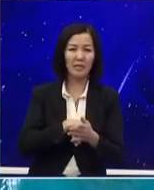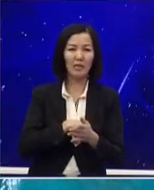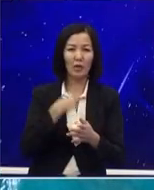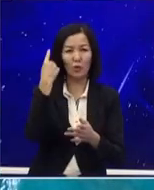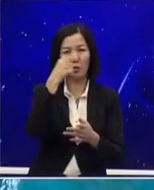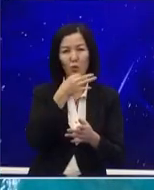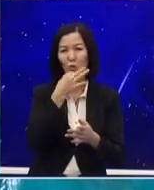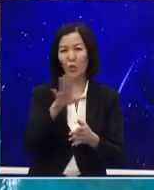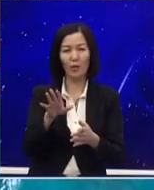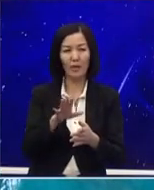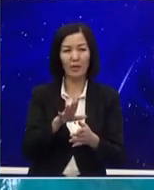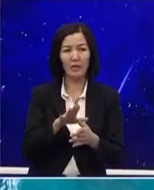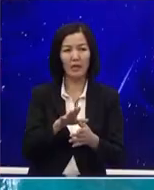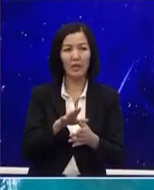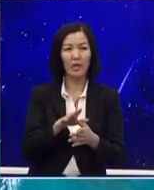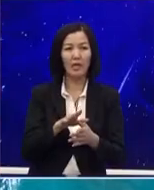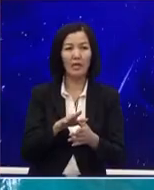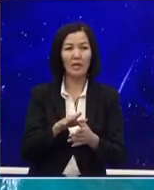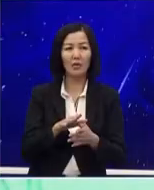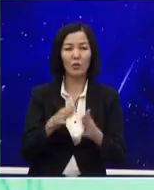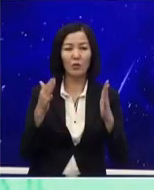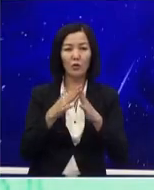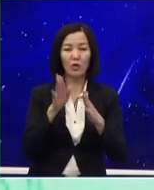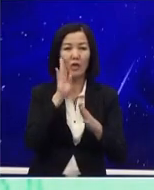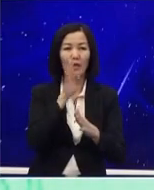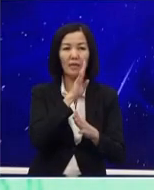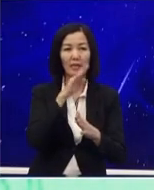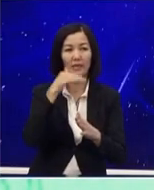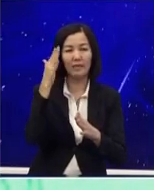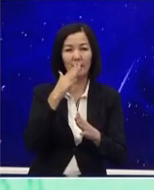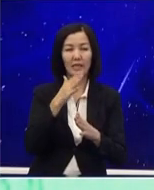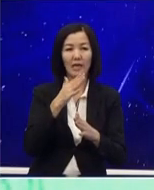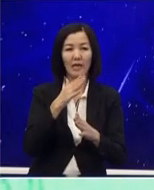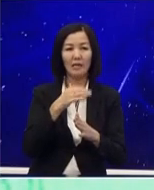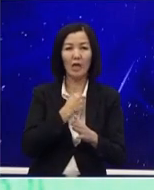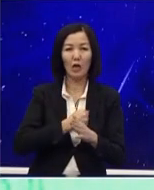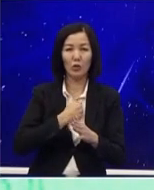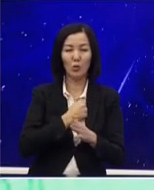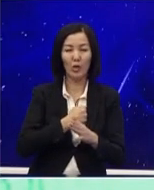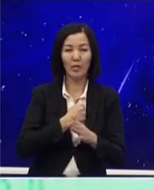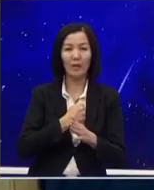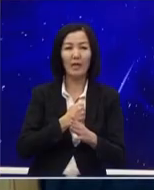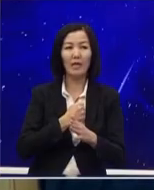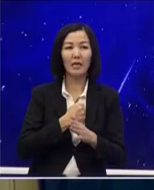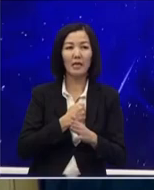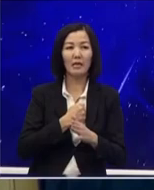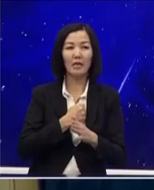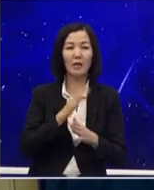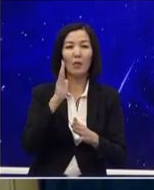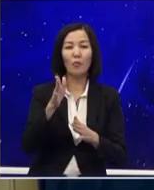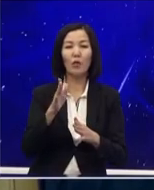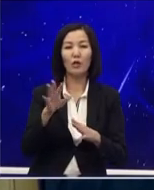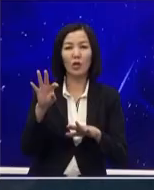түрі ұнамады. Созбалап жүрген бұл қылығы үйдегі ата-анасына да жақпады. Қыздарын ренжітіп алмайын деп, олар болашақ